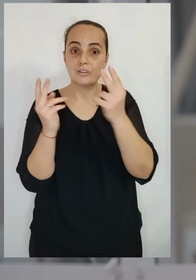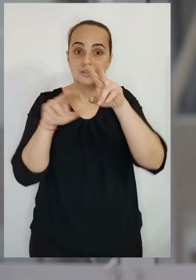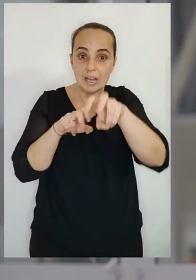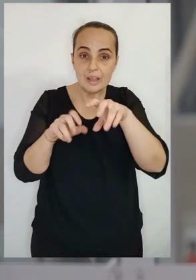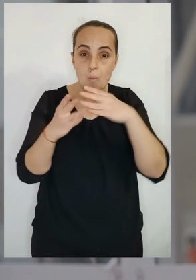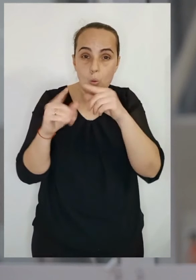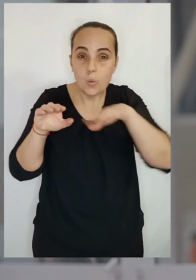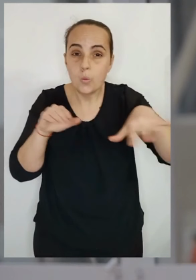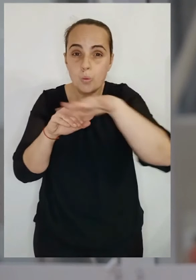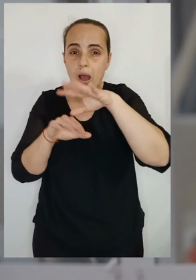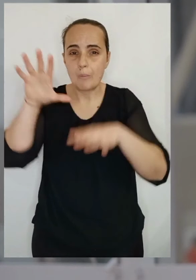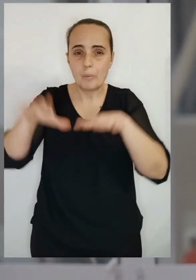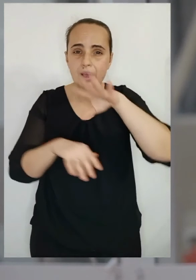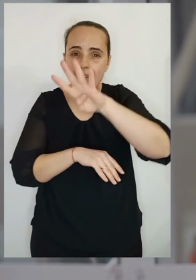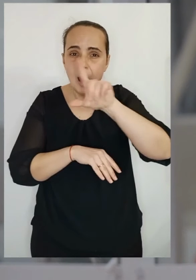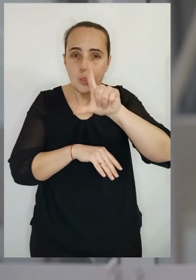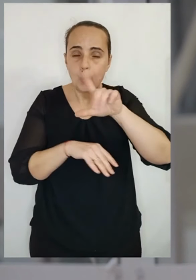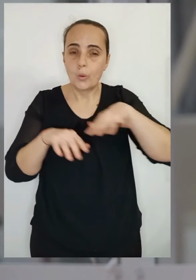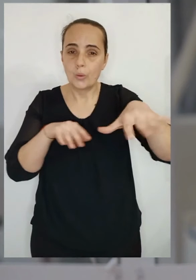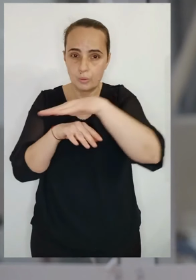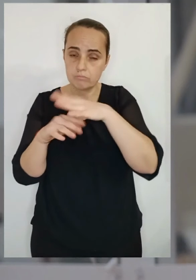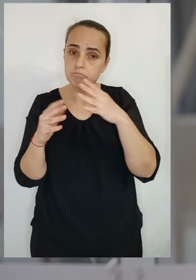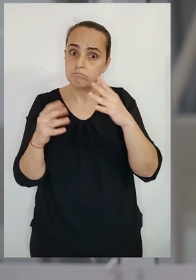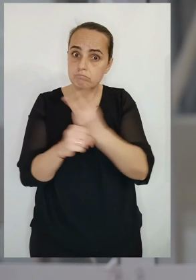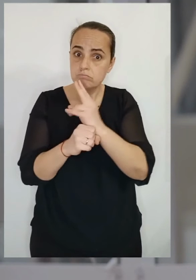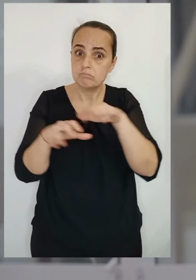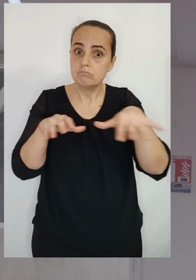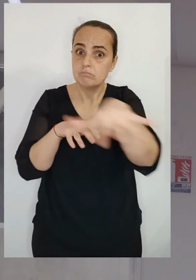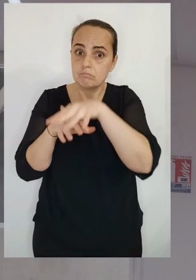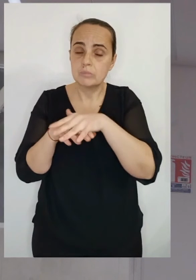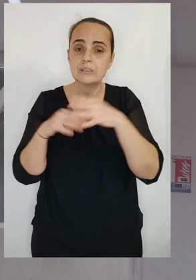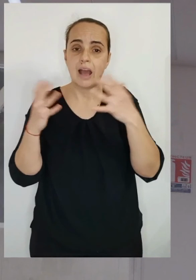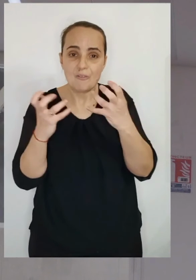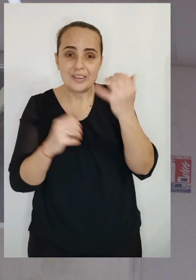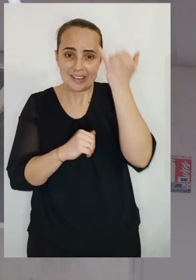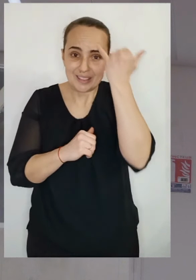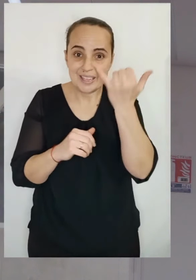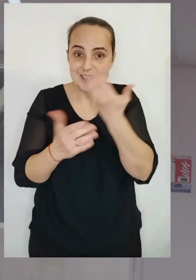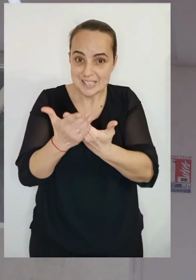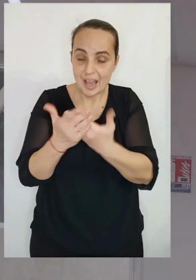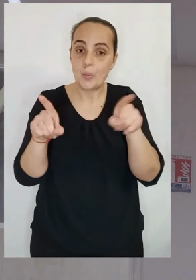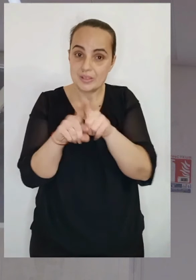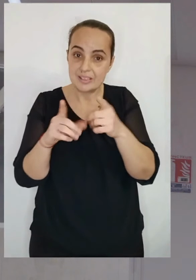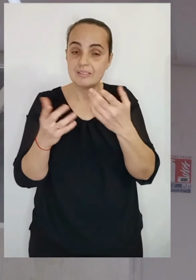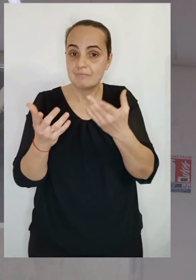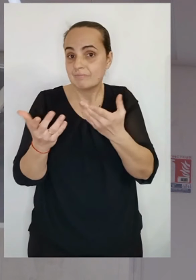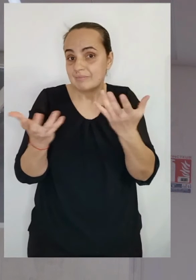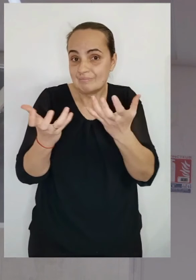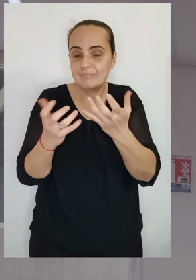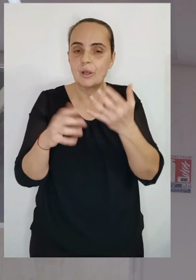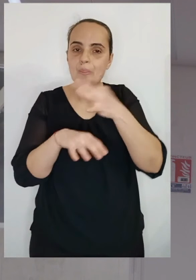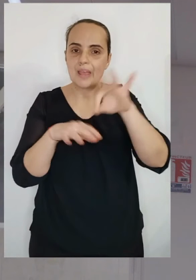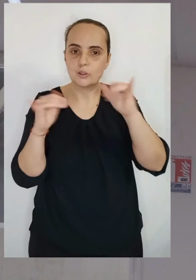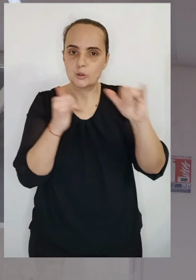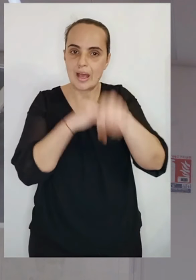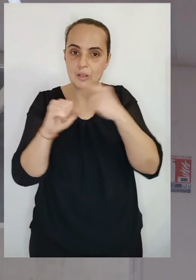beaucoup à Avignon, genre 42 à peu près, parcs et jardins. Et je crois que vous avez des envies, des idées là-dessus aussi, dans l'intégration de